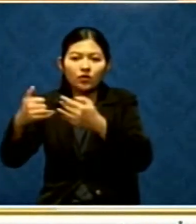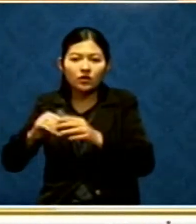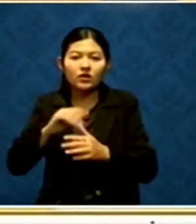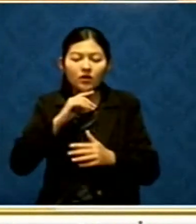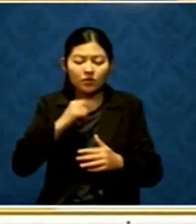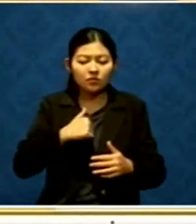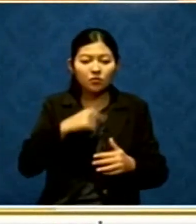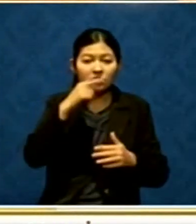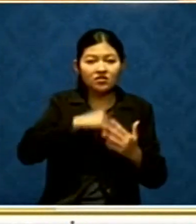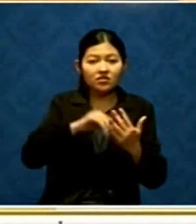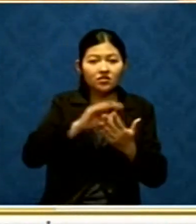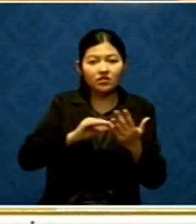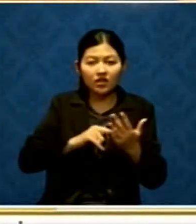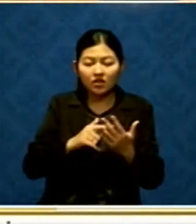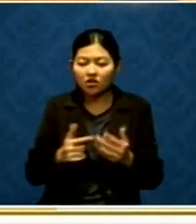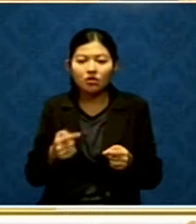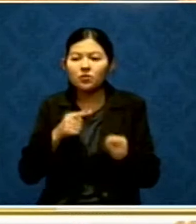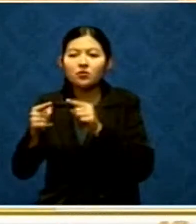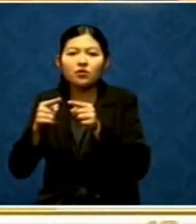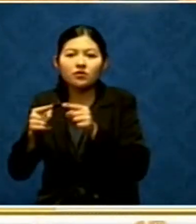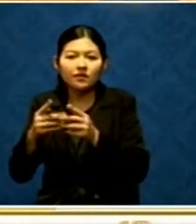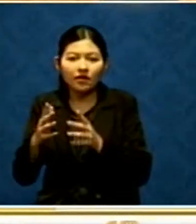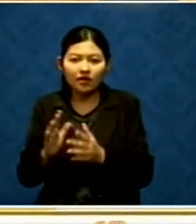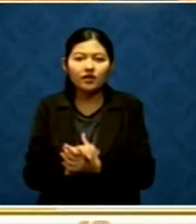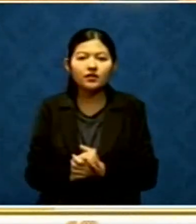ไม่ควรไปยุ่งแต่มันไม่ปกติ